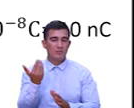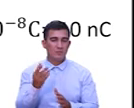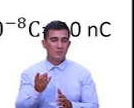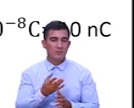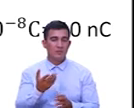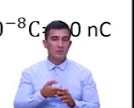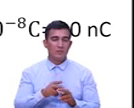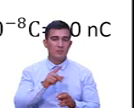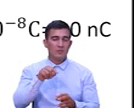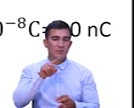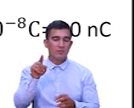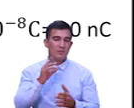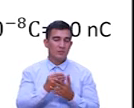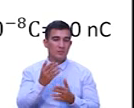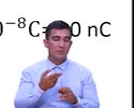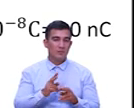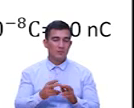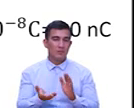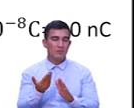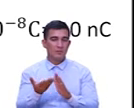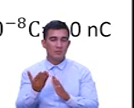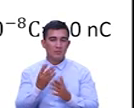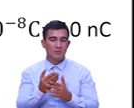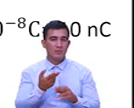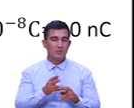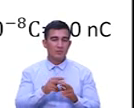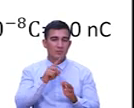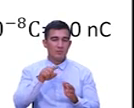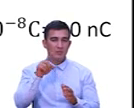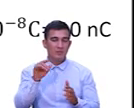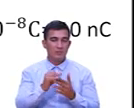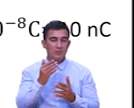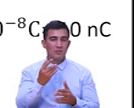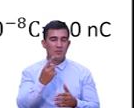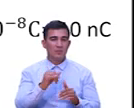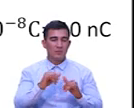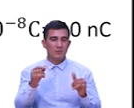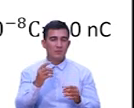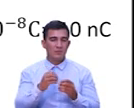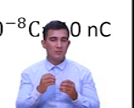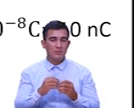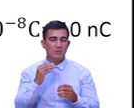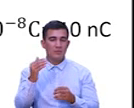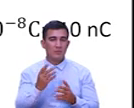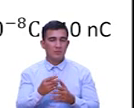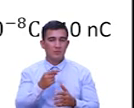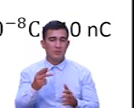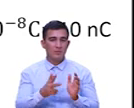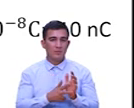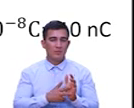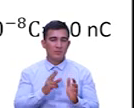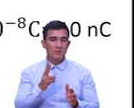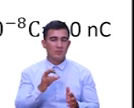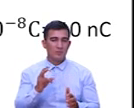chiqarish qoidalarini siz bilasiz. Demak, ildizdan chiqaradigan vaqtda ildiz tagida 1 ko'paytirilgan 10 ustida minus 8